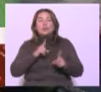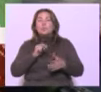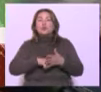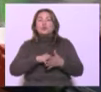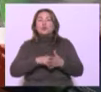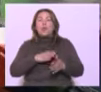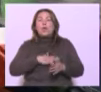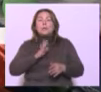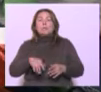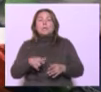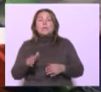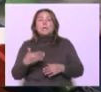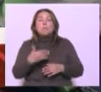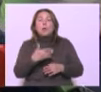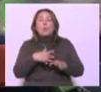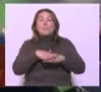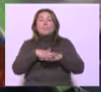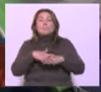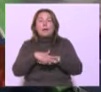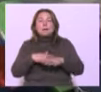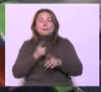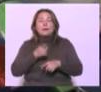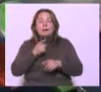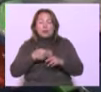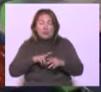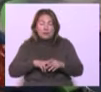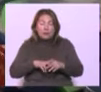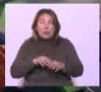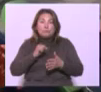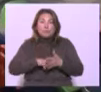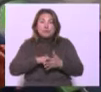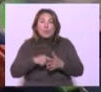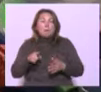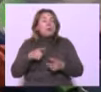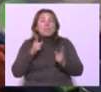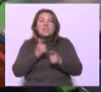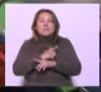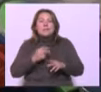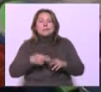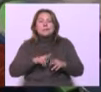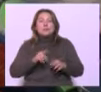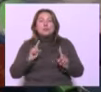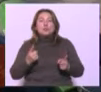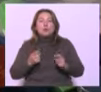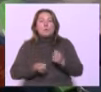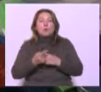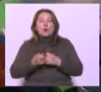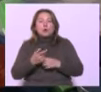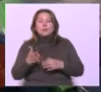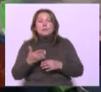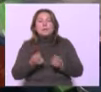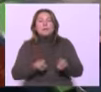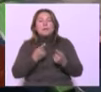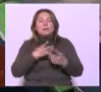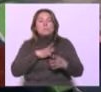гибели тюлений - рыболовные снасти мы рыбаки туп Караган района не согласны с этим потому что на обнаруженных тушах не были